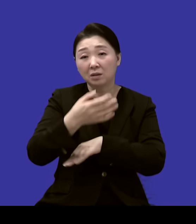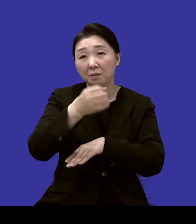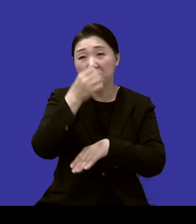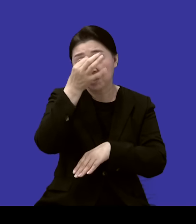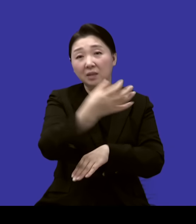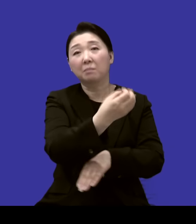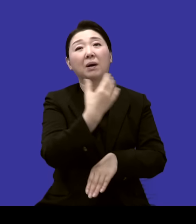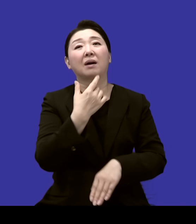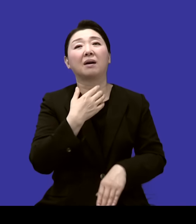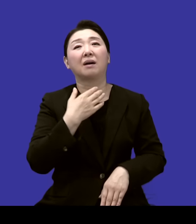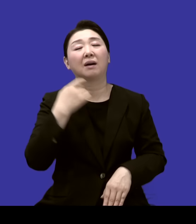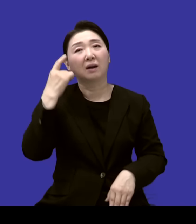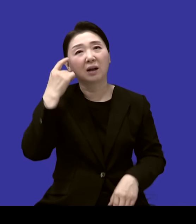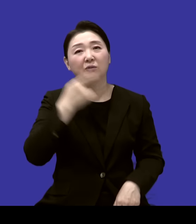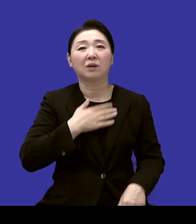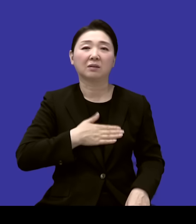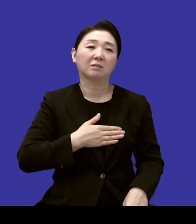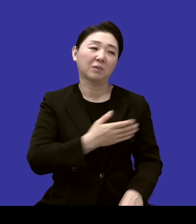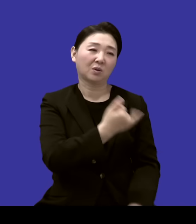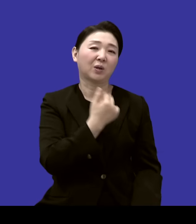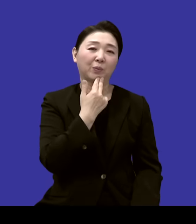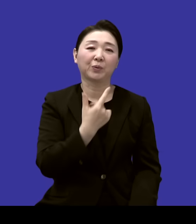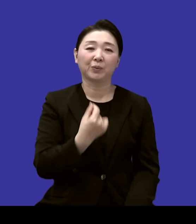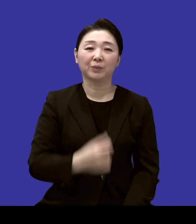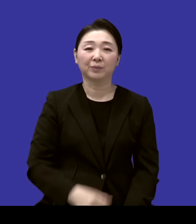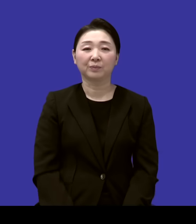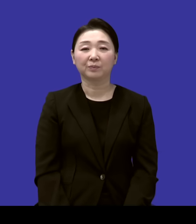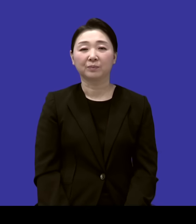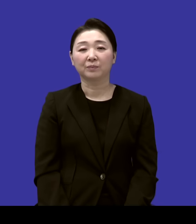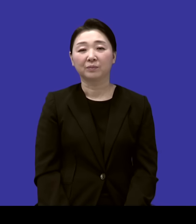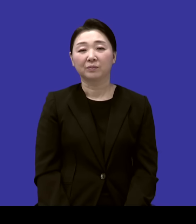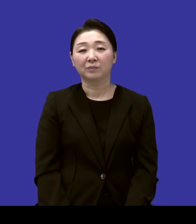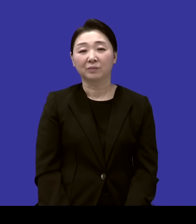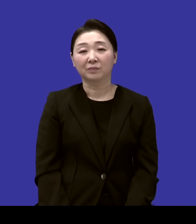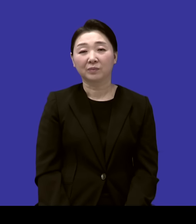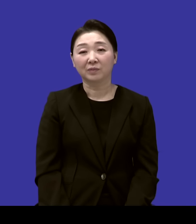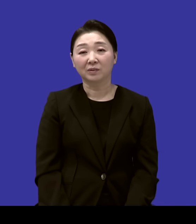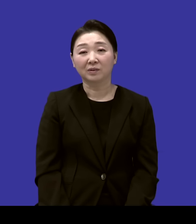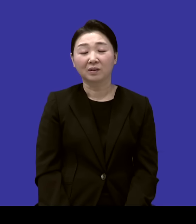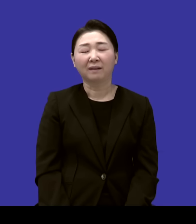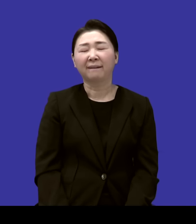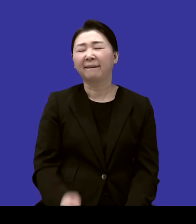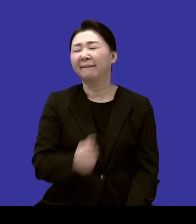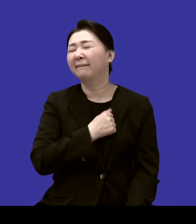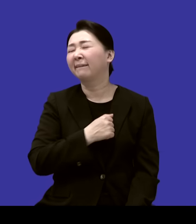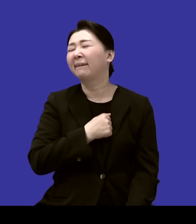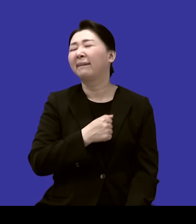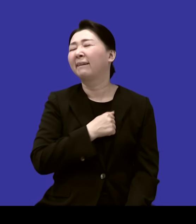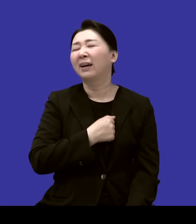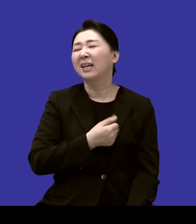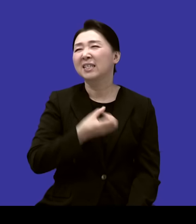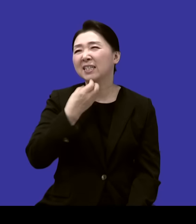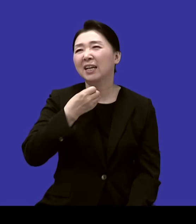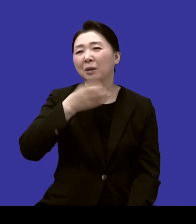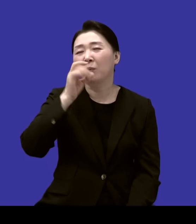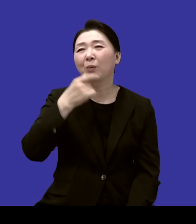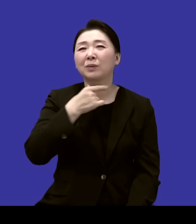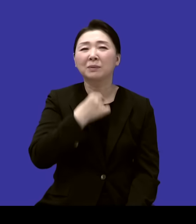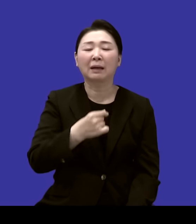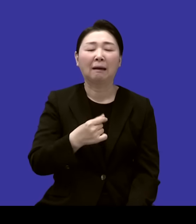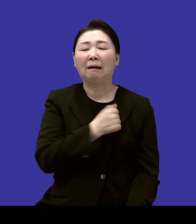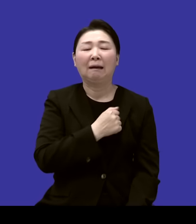이렇게 하실 줄 알았는데 연락은 오지 않았고. 그 뒤에 뭐 사이다 남는 거 없어요? 목이 꽉 막히고 지금 고구마를 계속 고구마를 먹고